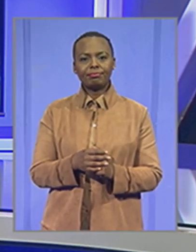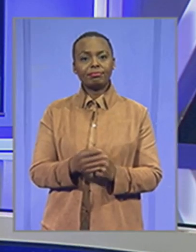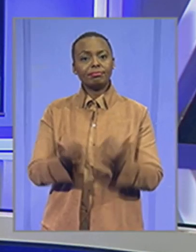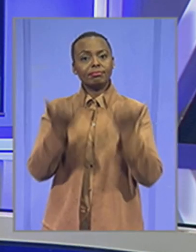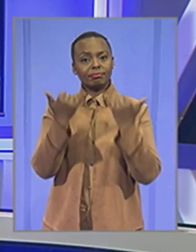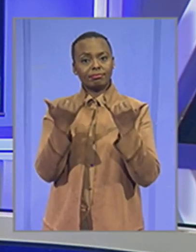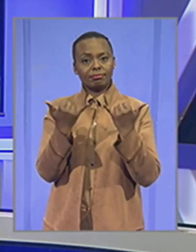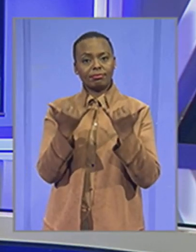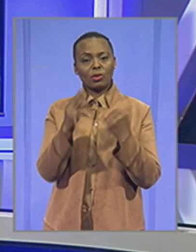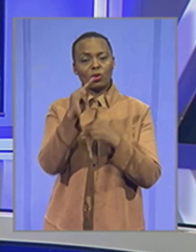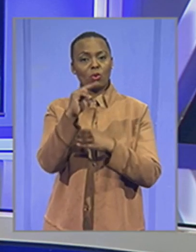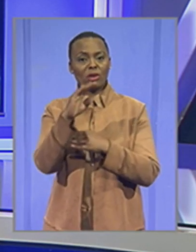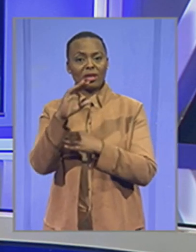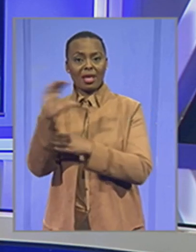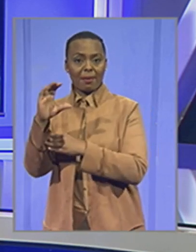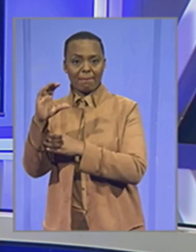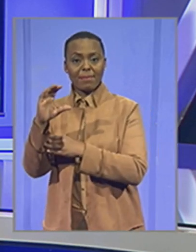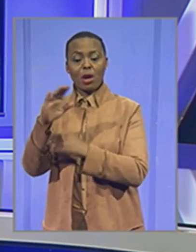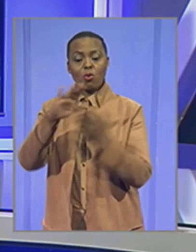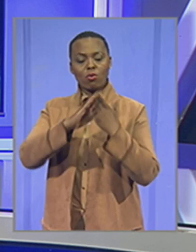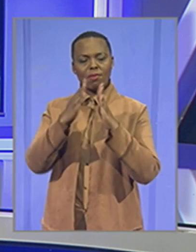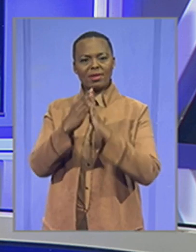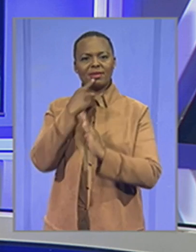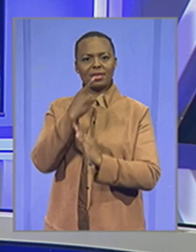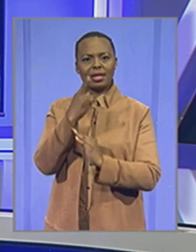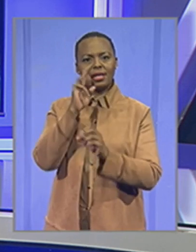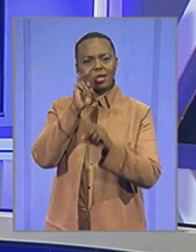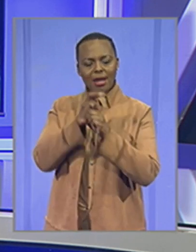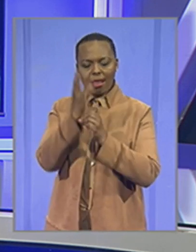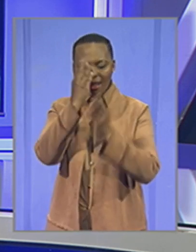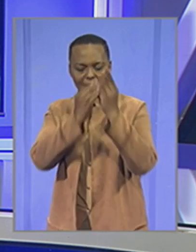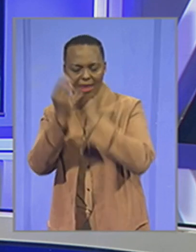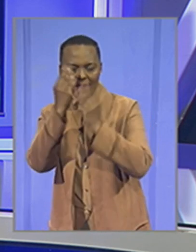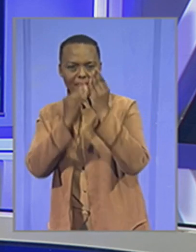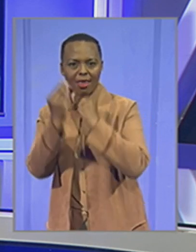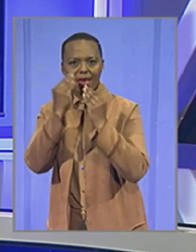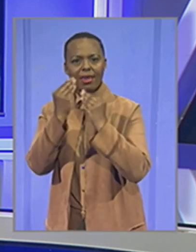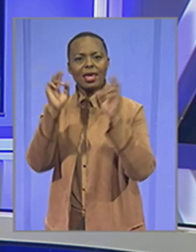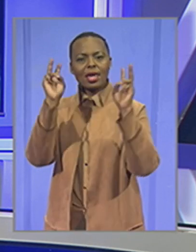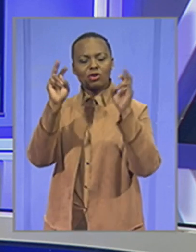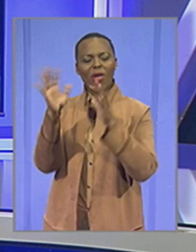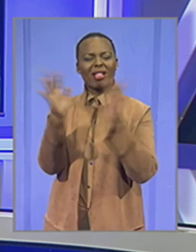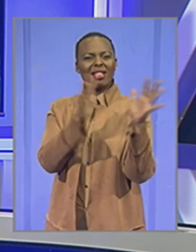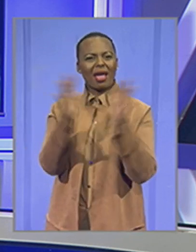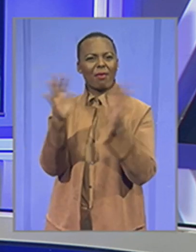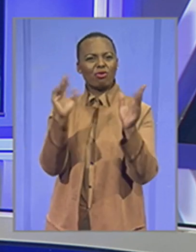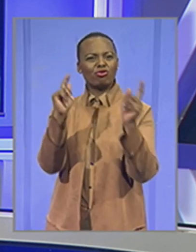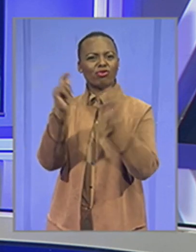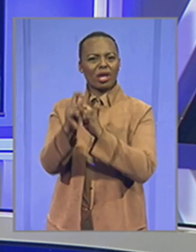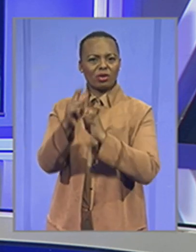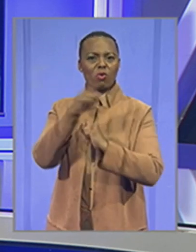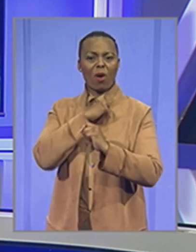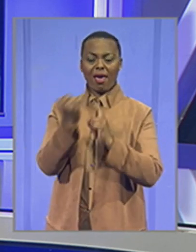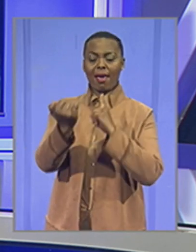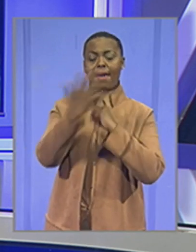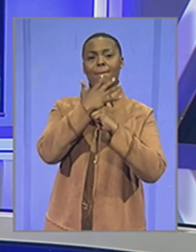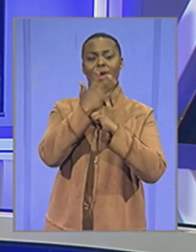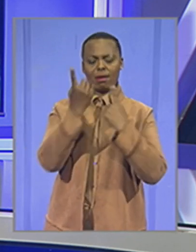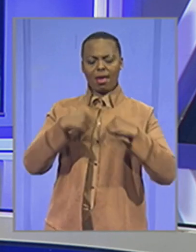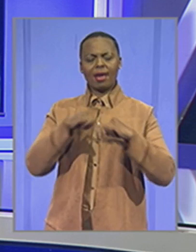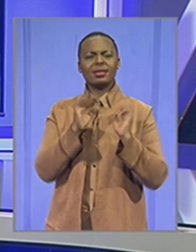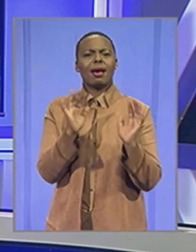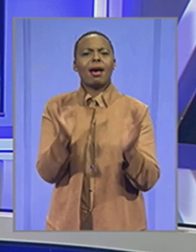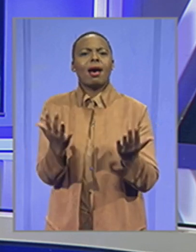Khabagare baagi ba Kapa Bokone ba re go tshwanetse ga rutiwa batho thata ka ga phetogo ya tlelaemete gore e re ama jang le gore